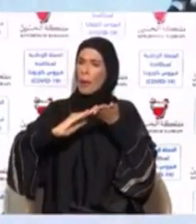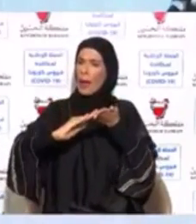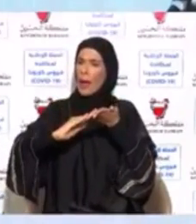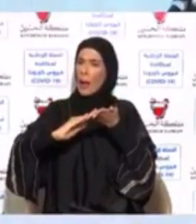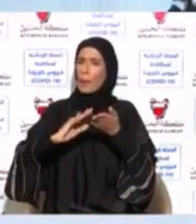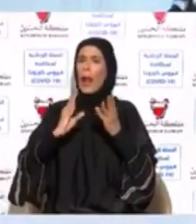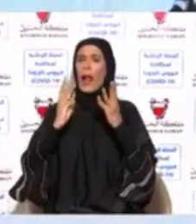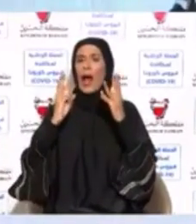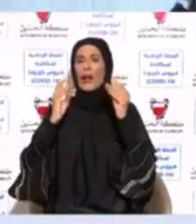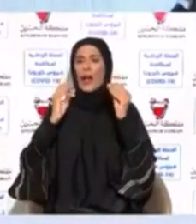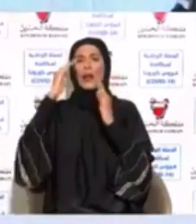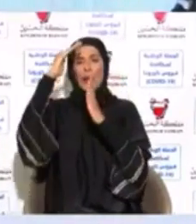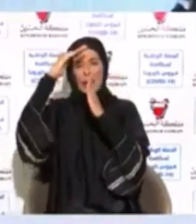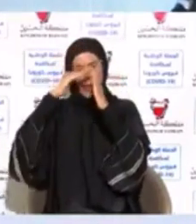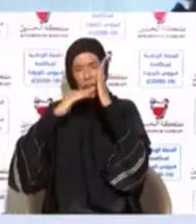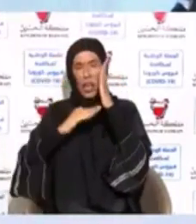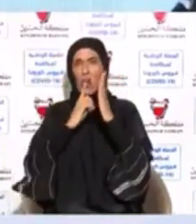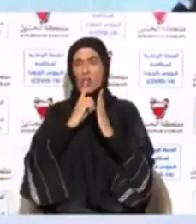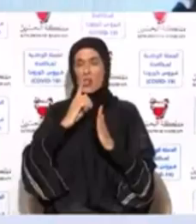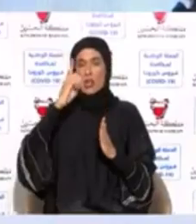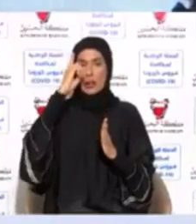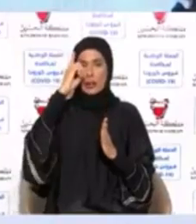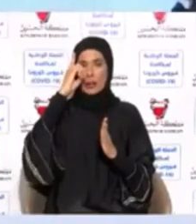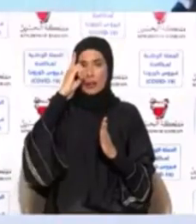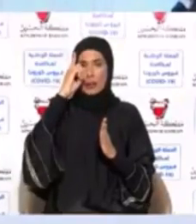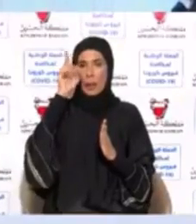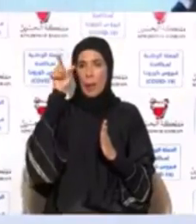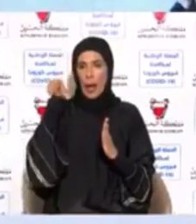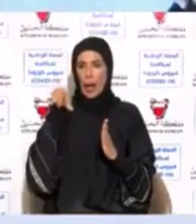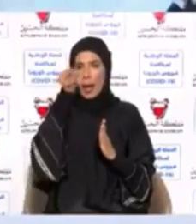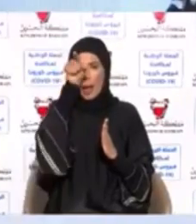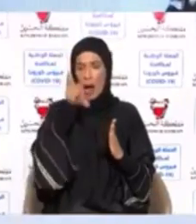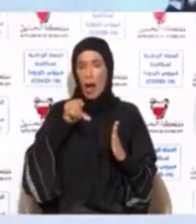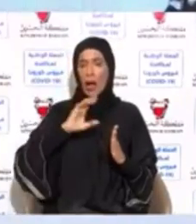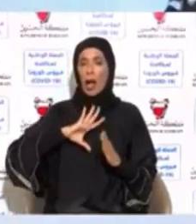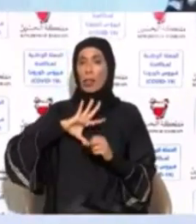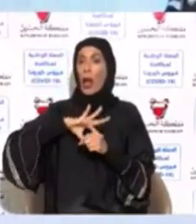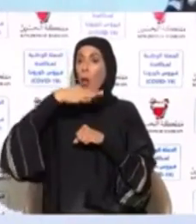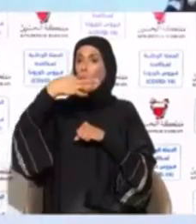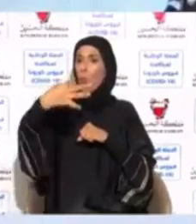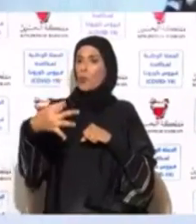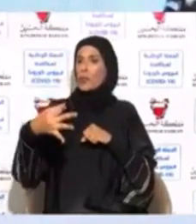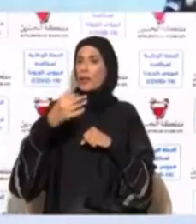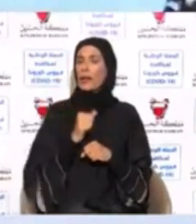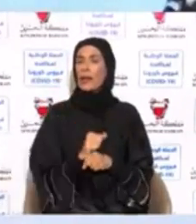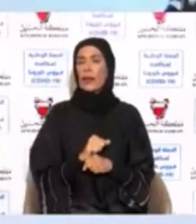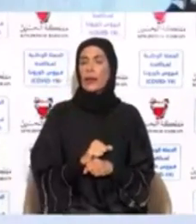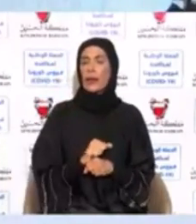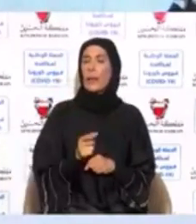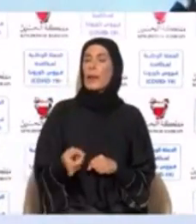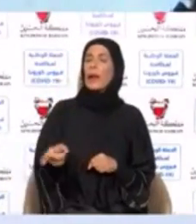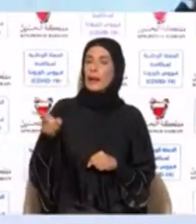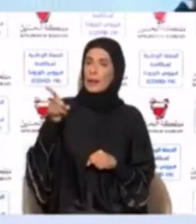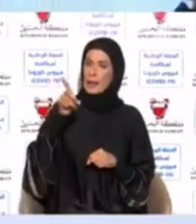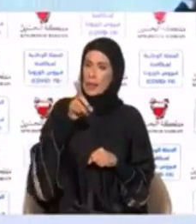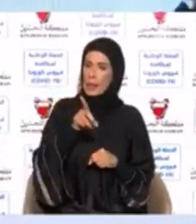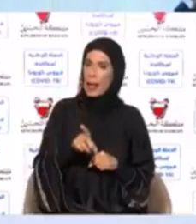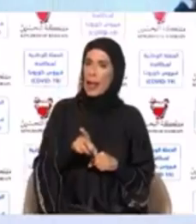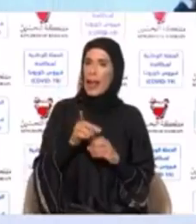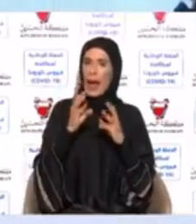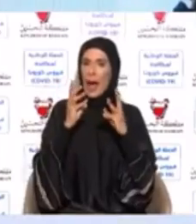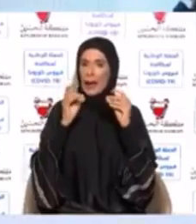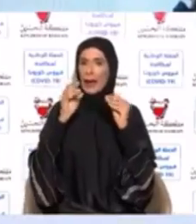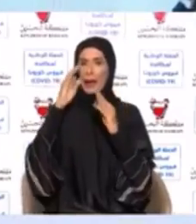التقليل من عدد الحالات، وإحنا إذا قللنا عدد الحالات المصابة يقل عدد المخالطين وبالتالي يقل